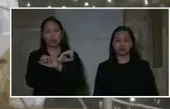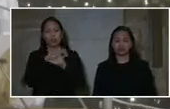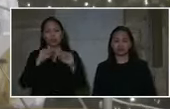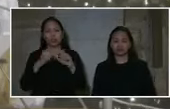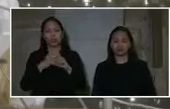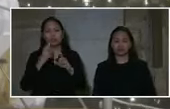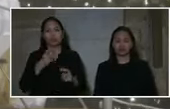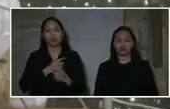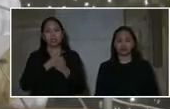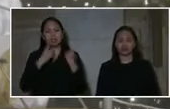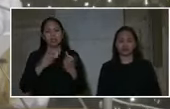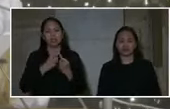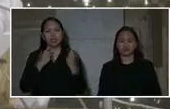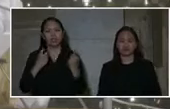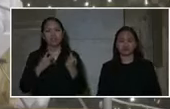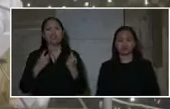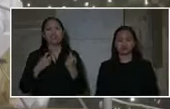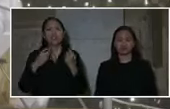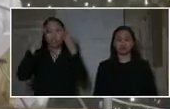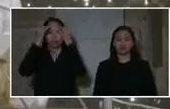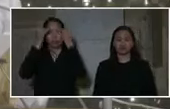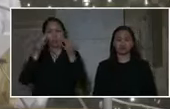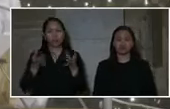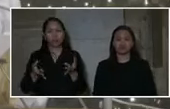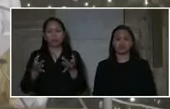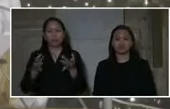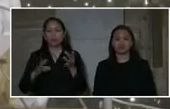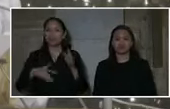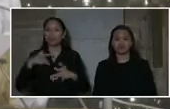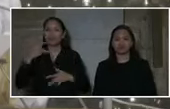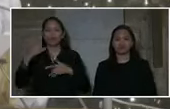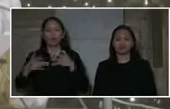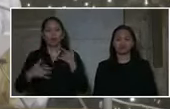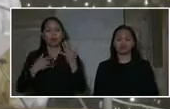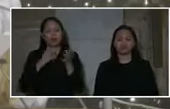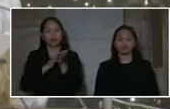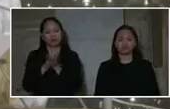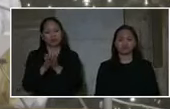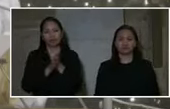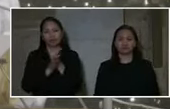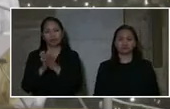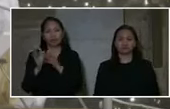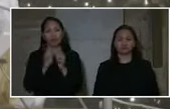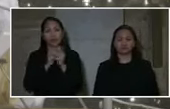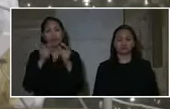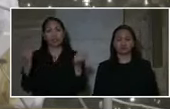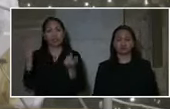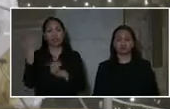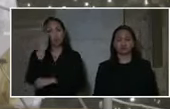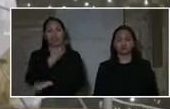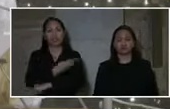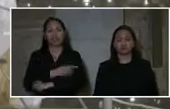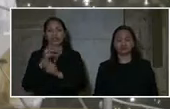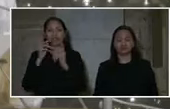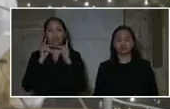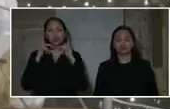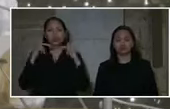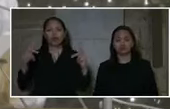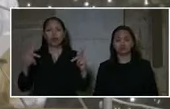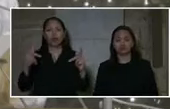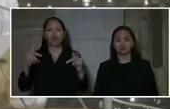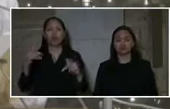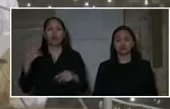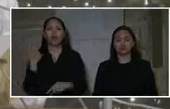ilayo sa lahat ng kapahamakan, samantalang aming pinananabikan ang dakilang araw ng pagpapahayag